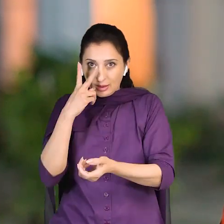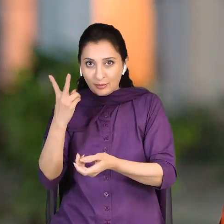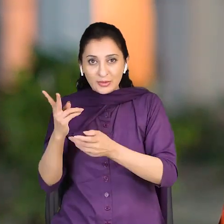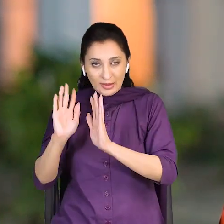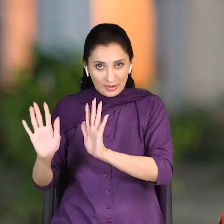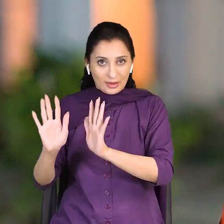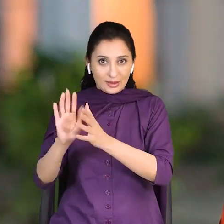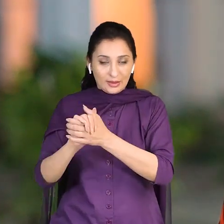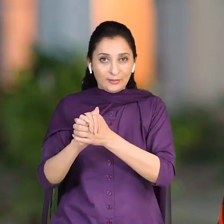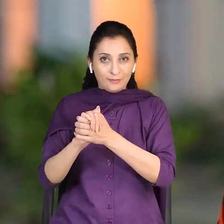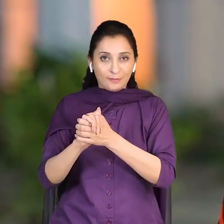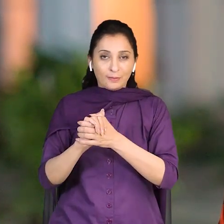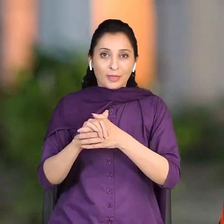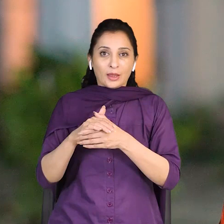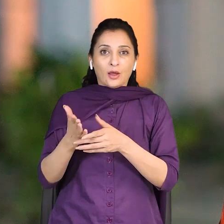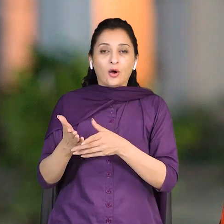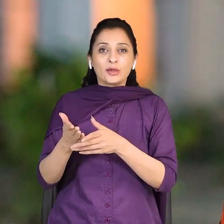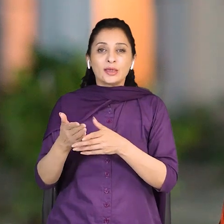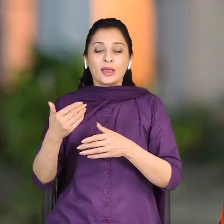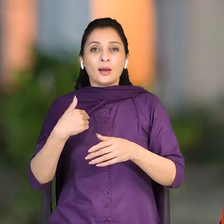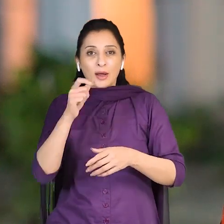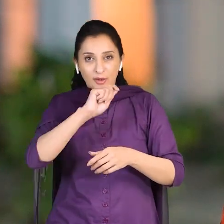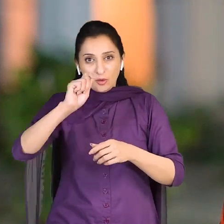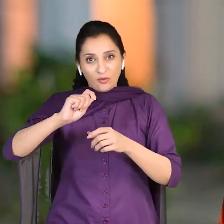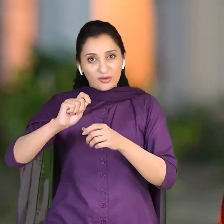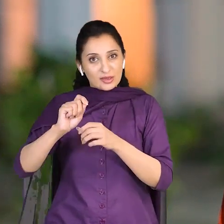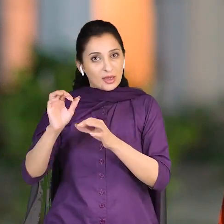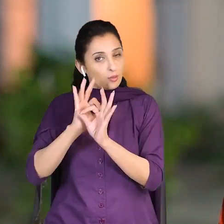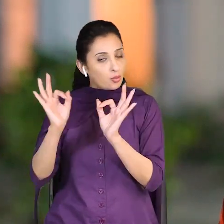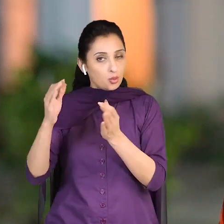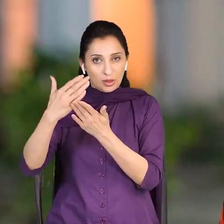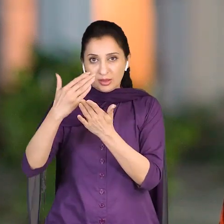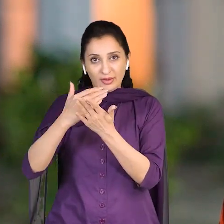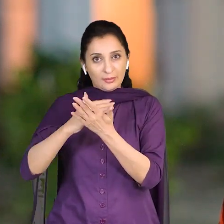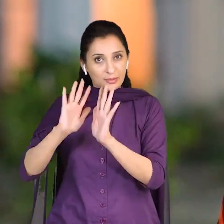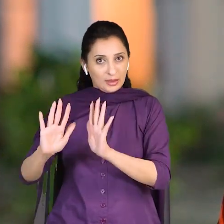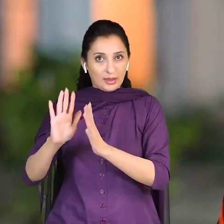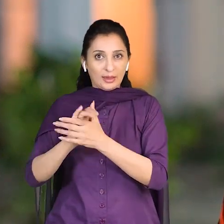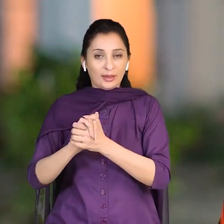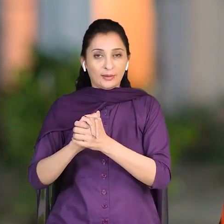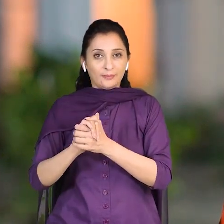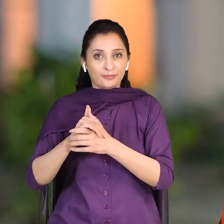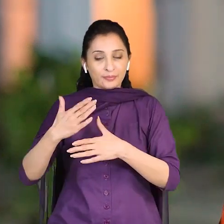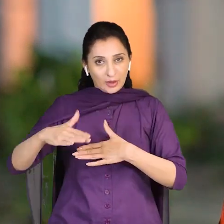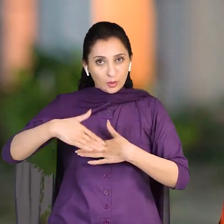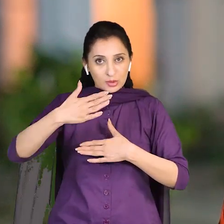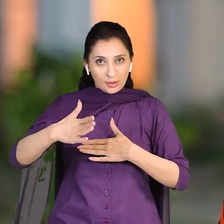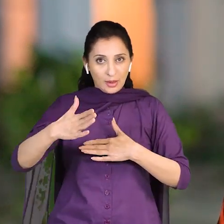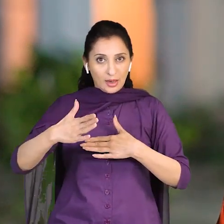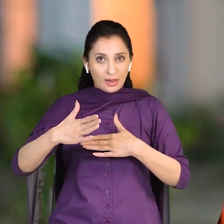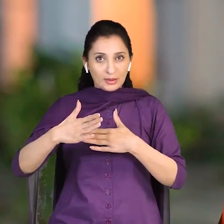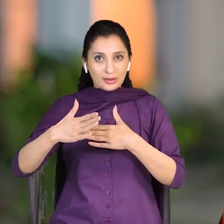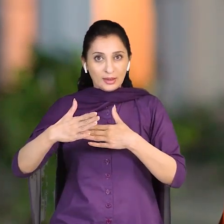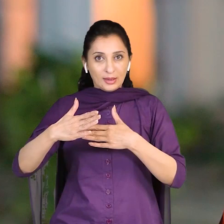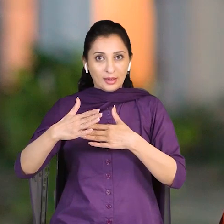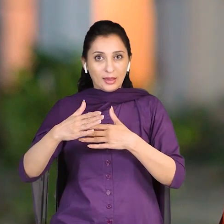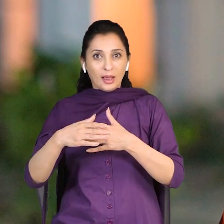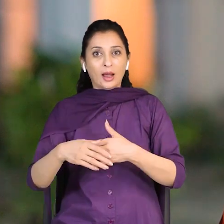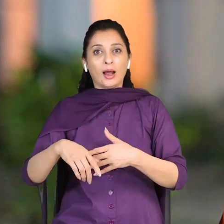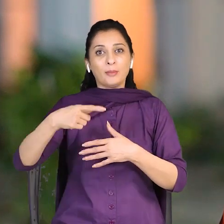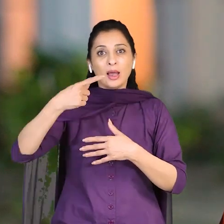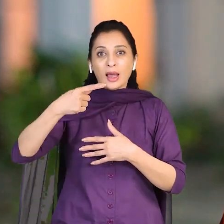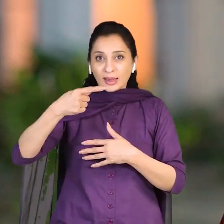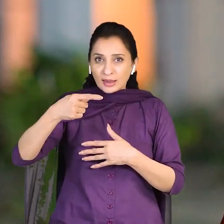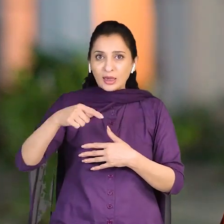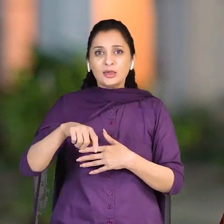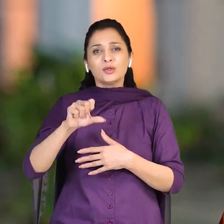क्राफ्ट घर, एक खूबसूरत सूवेनियर शॉप है जो वॉल सिटी ऑफ लाहौर अथॉरिटी ने डेवलप की है पिछले 1 साल पहले। उधर